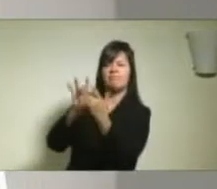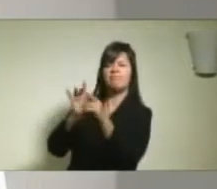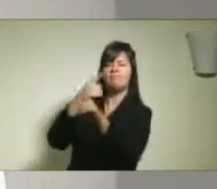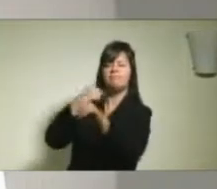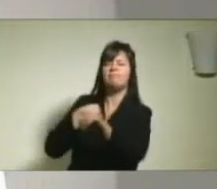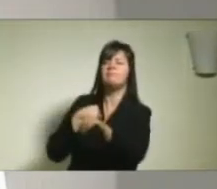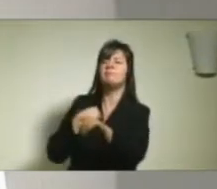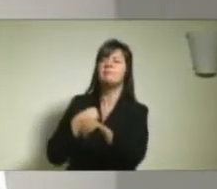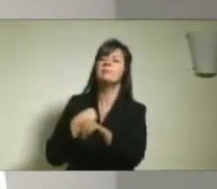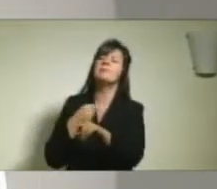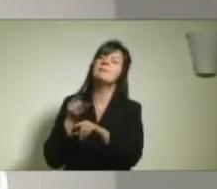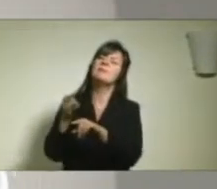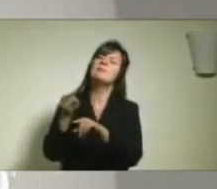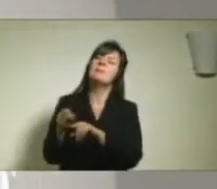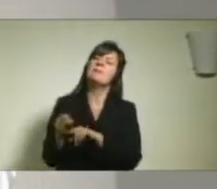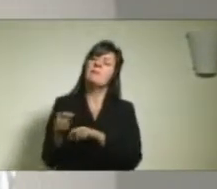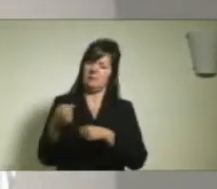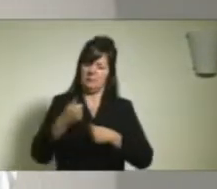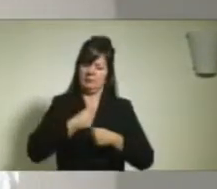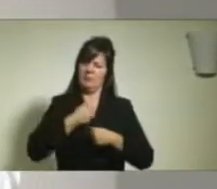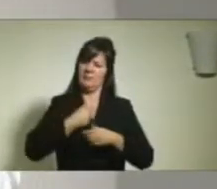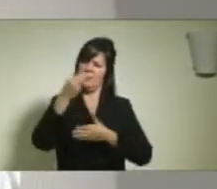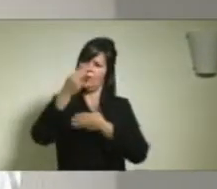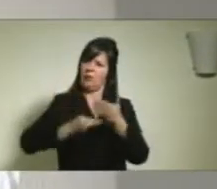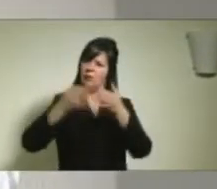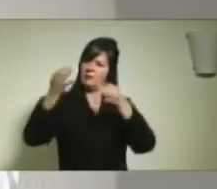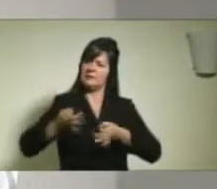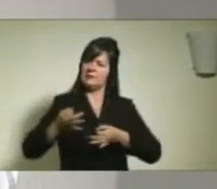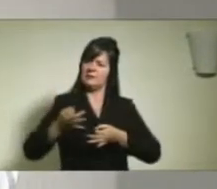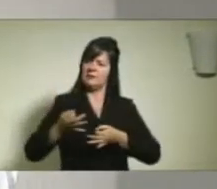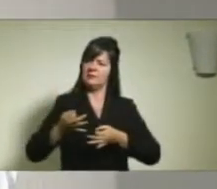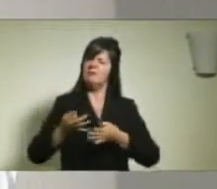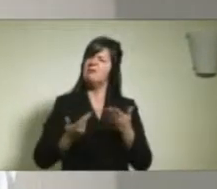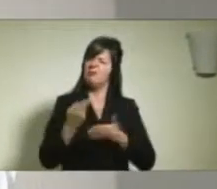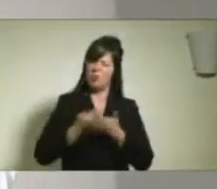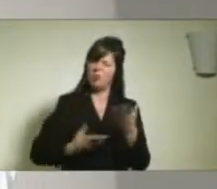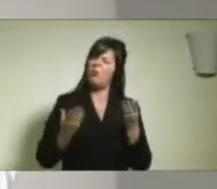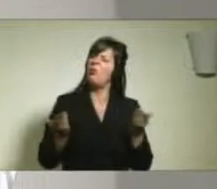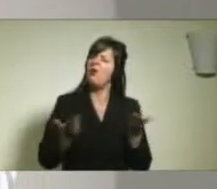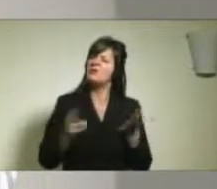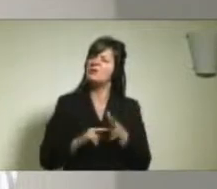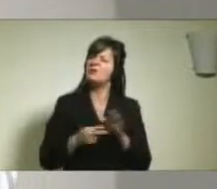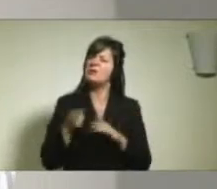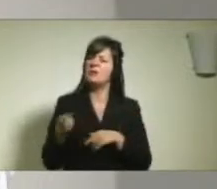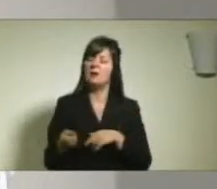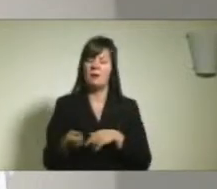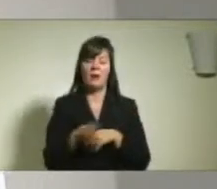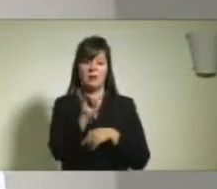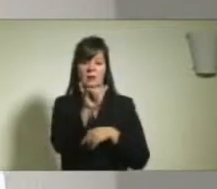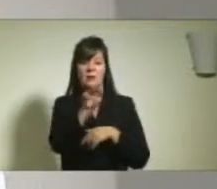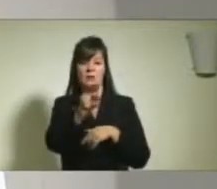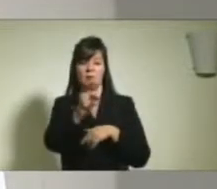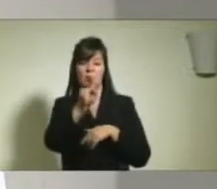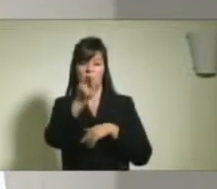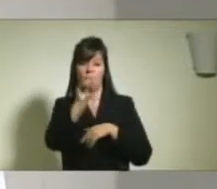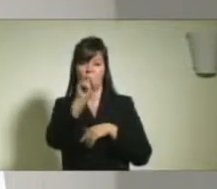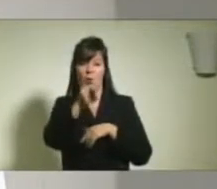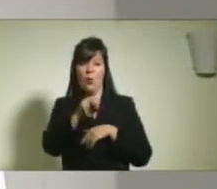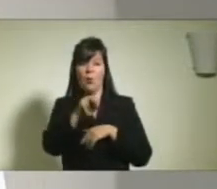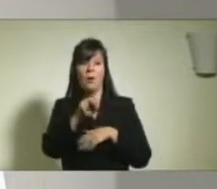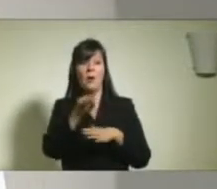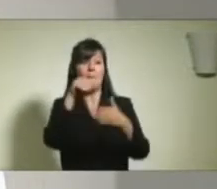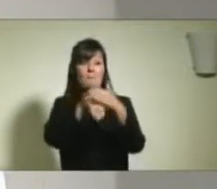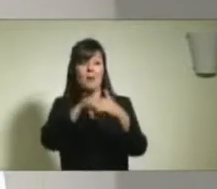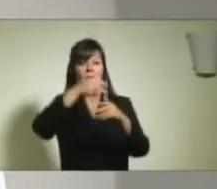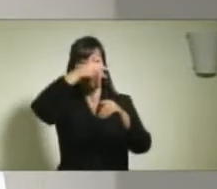moi qui ai établi le contrat. » Je dis « Mais quel contrat ?» Elle m'a dit « Au Yukon, la banque la plus proche, c'était la TD. Donc, on a conclu